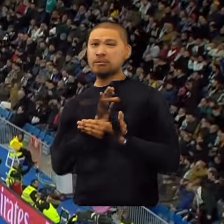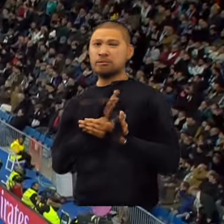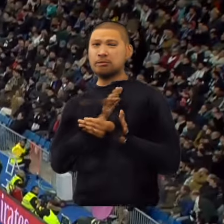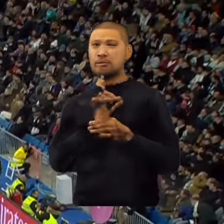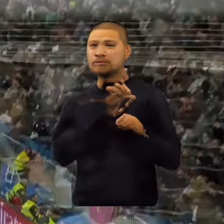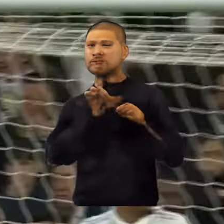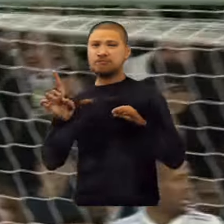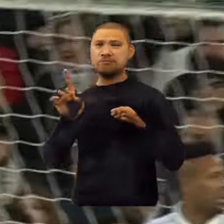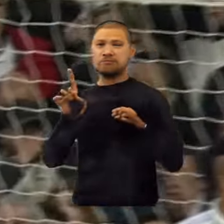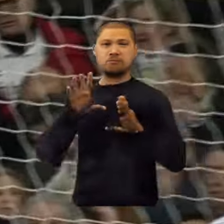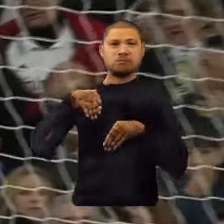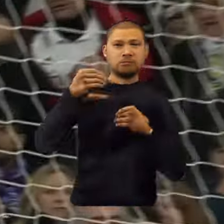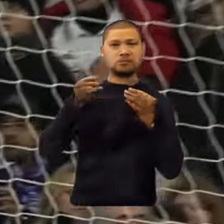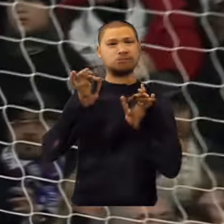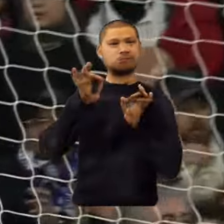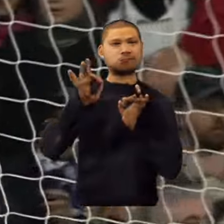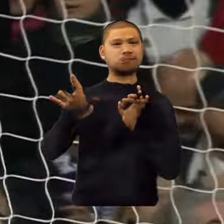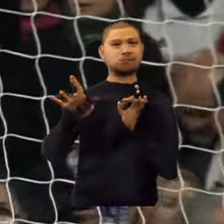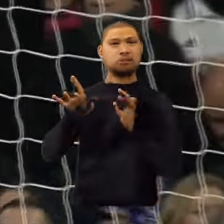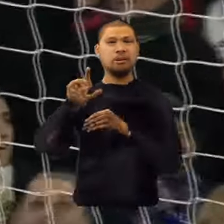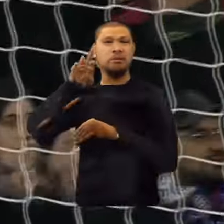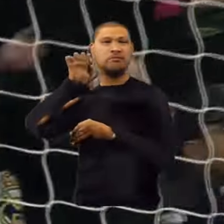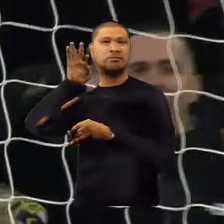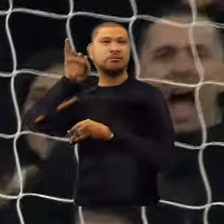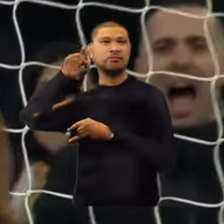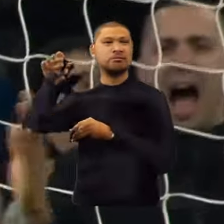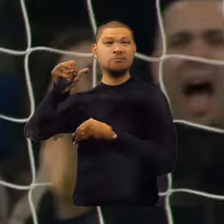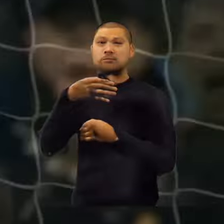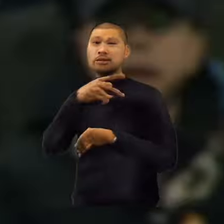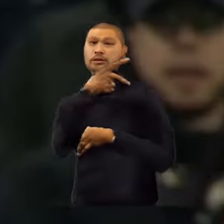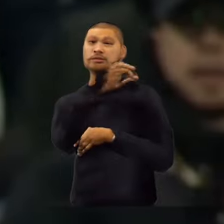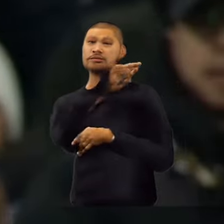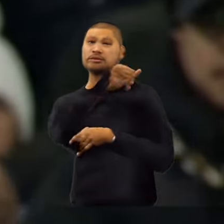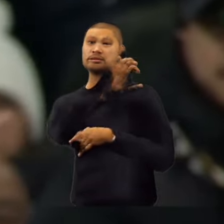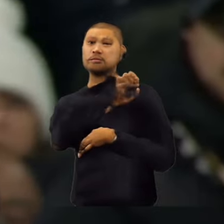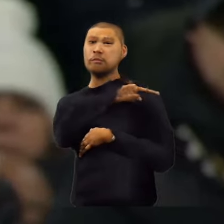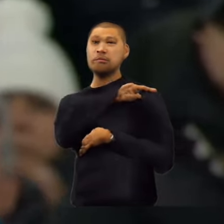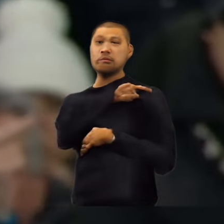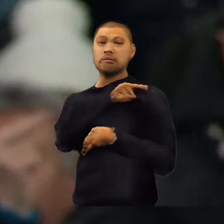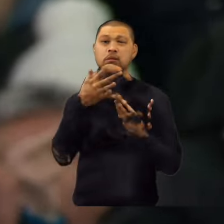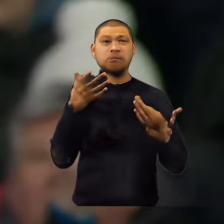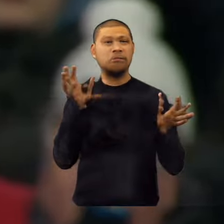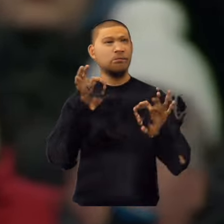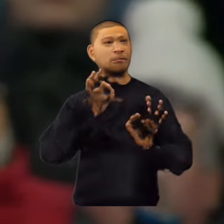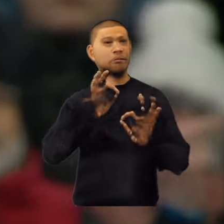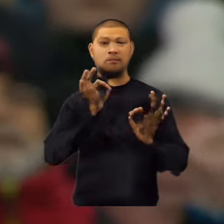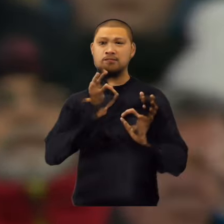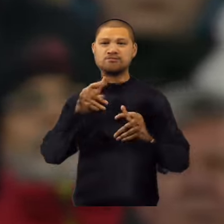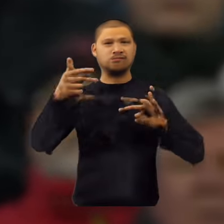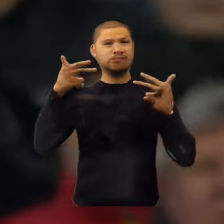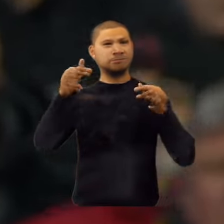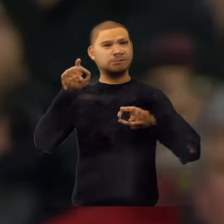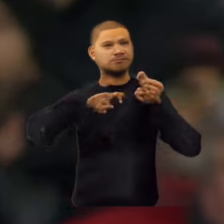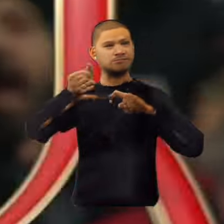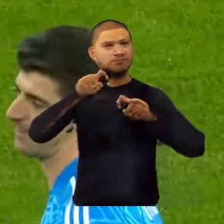en jeu soit faite tout de suite. Rafinha est hors-jeu, mais Kessié ne l'est pas. Non. Je pense que ça se discute, il faut revoir